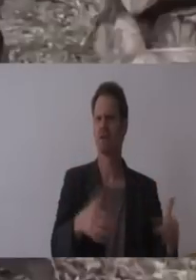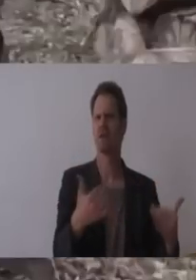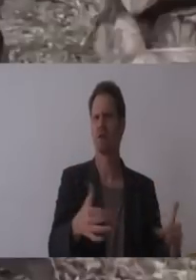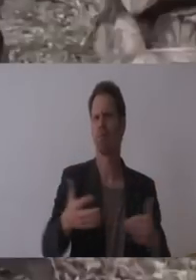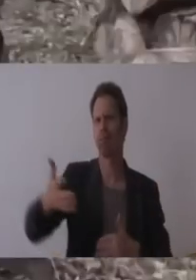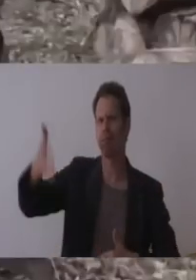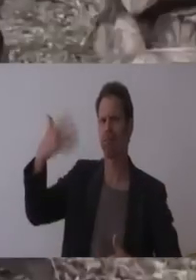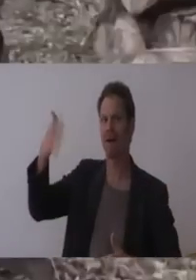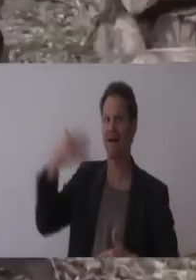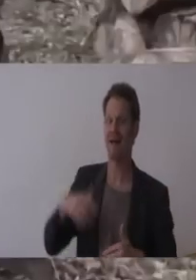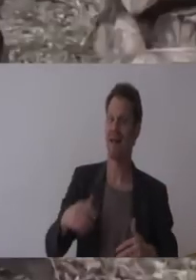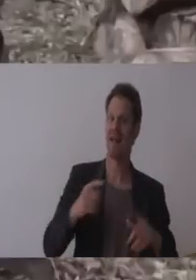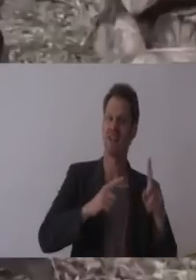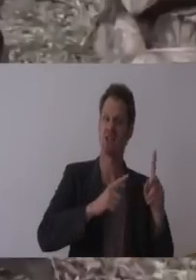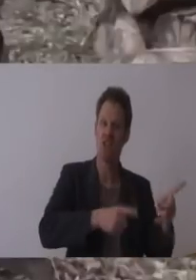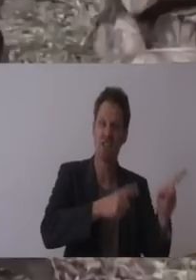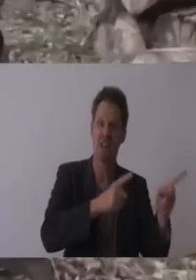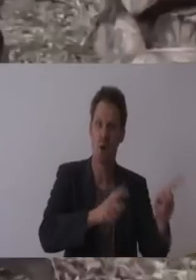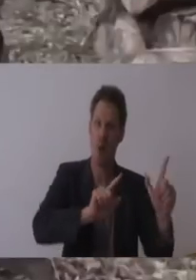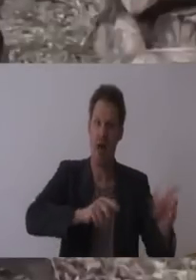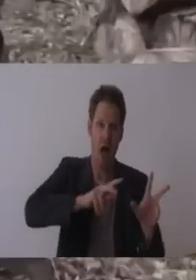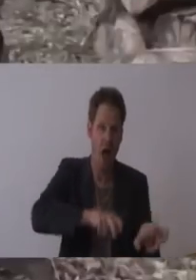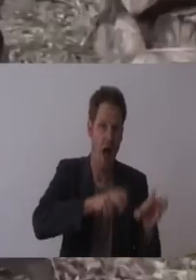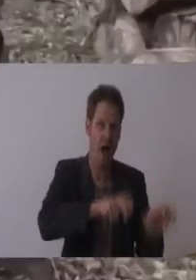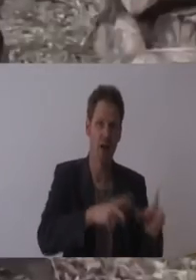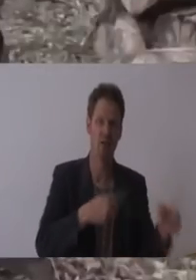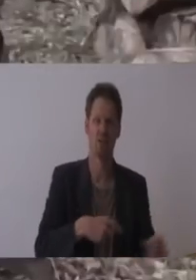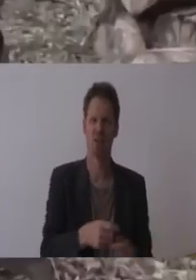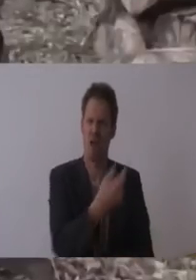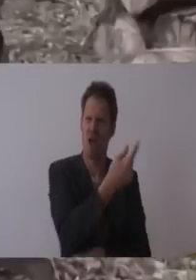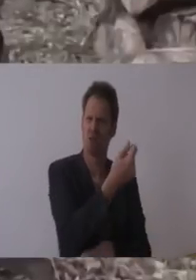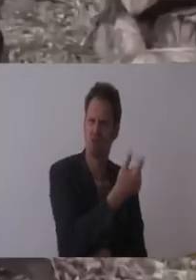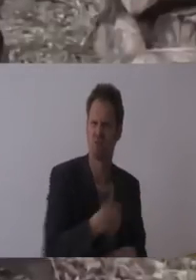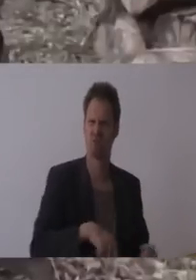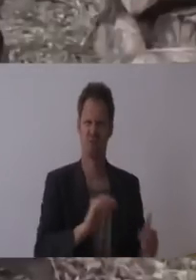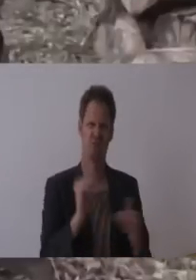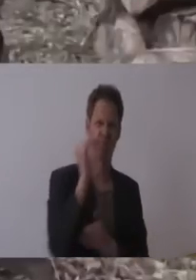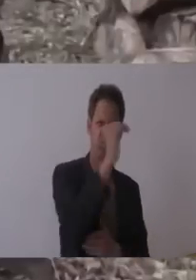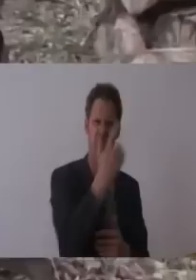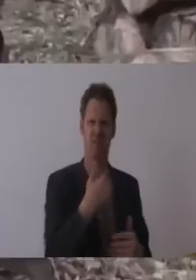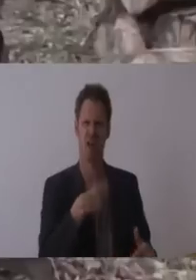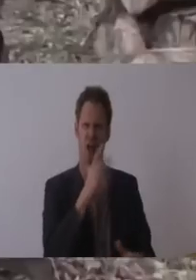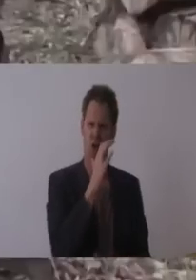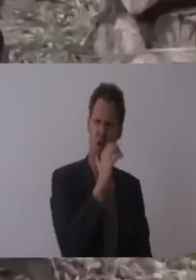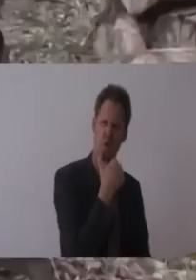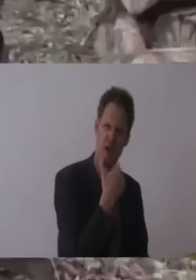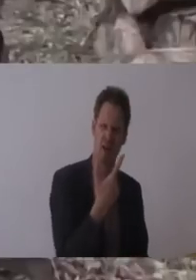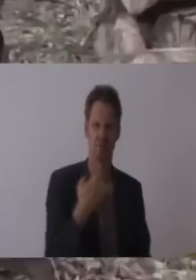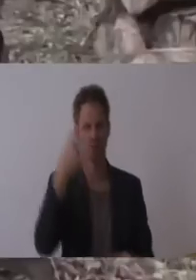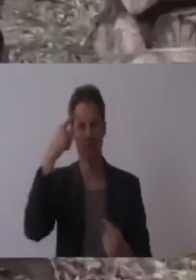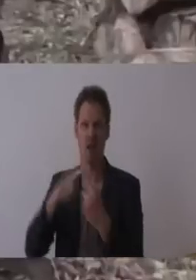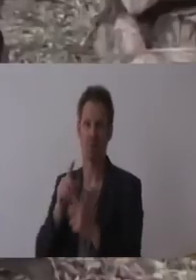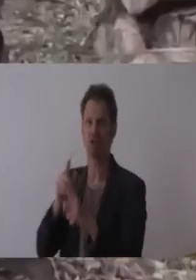On la croyait disparue et pourtant elle perdure. La chasse à courre. Coûteuse, élitiste et tout aussi cruelle que sa